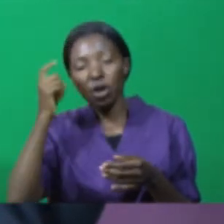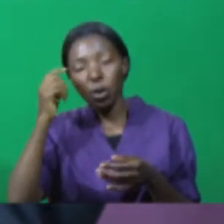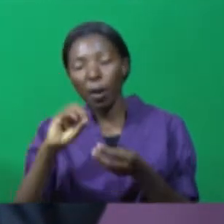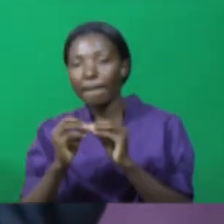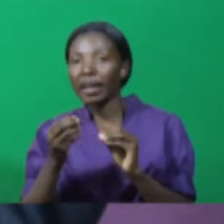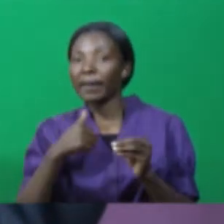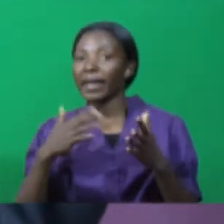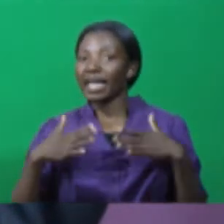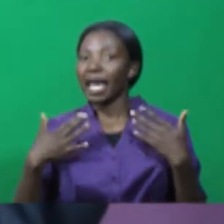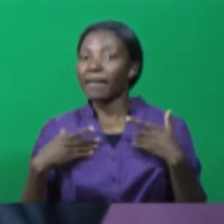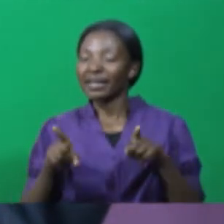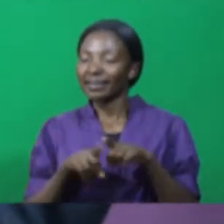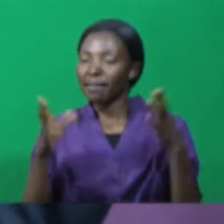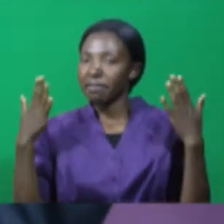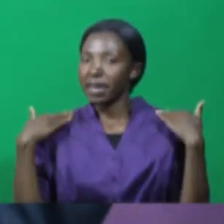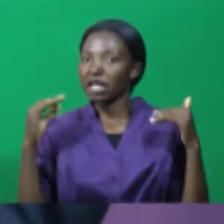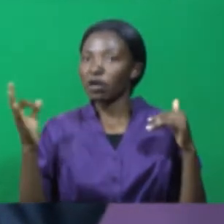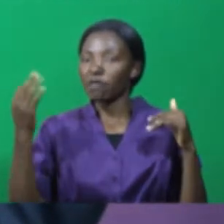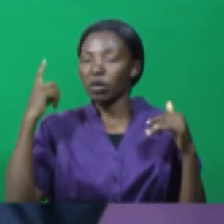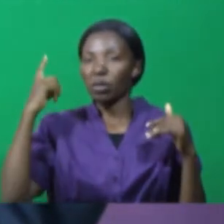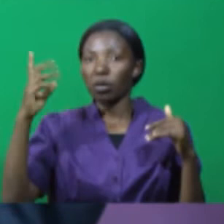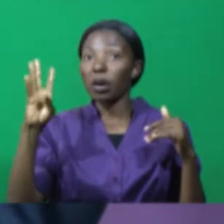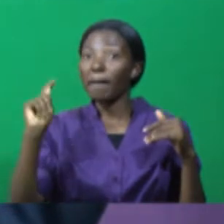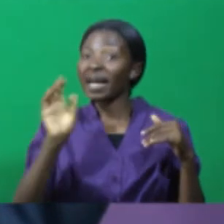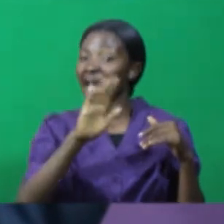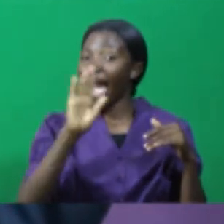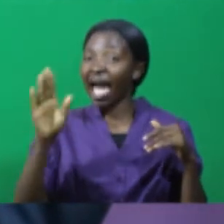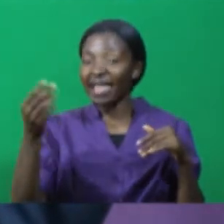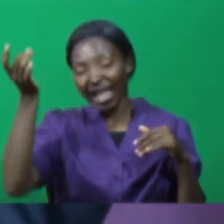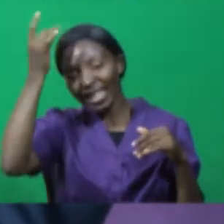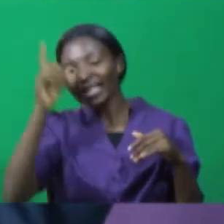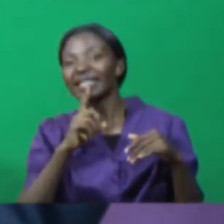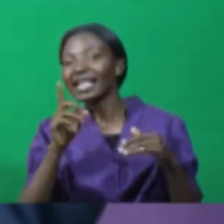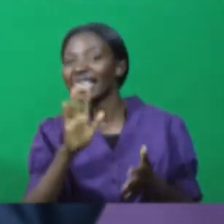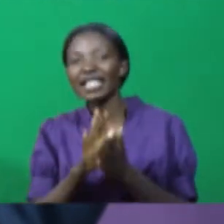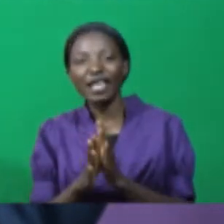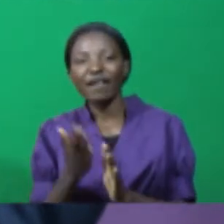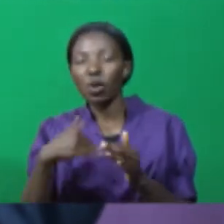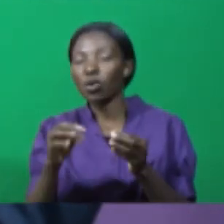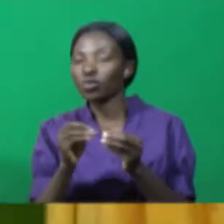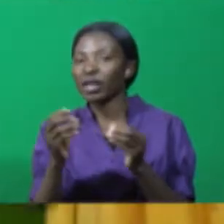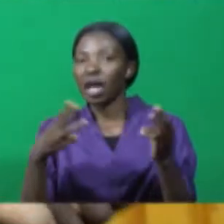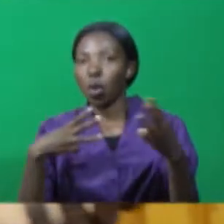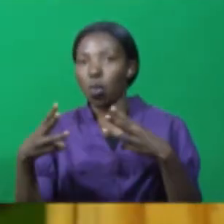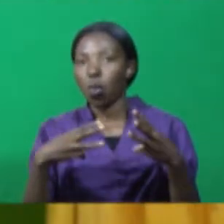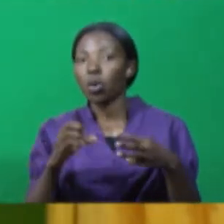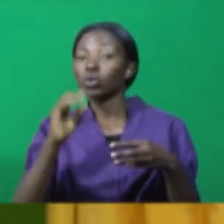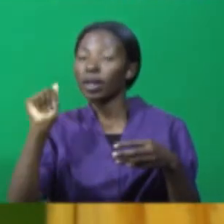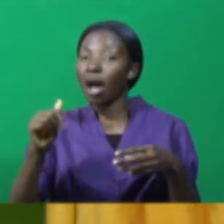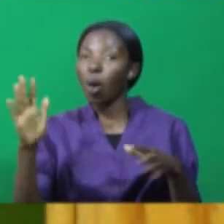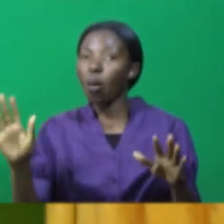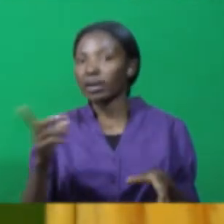unondifadzaini somutumwa waMwari, asi machinda avaFiristia akati ngaarege kukwira nesu kundorwa. Zvakaita David